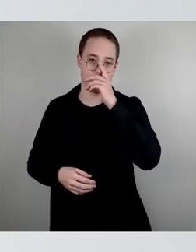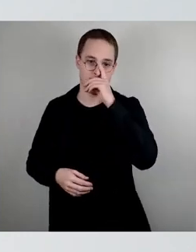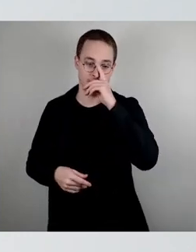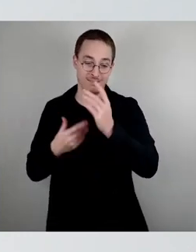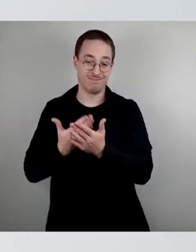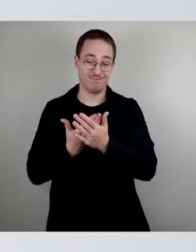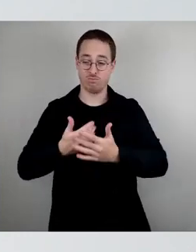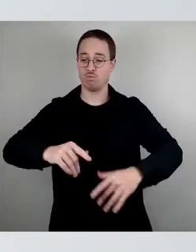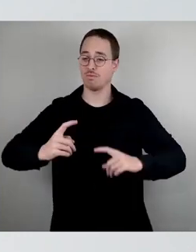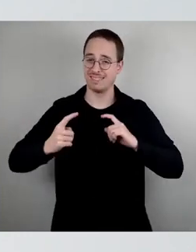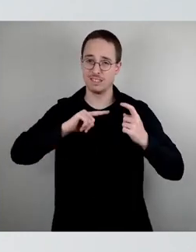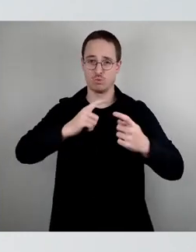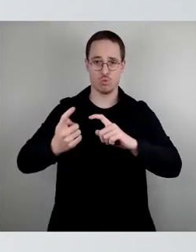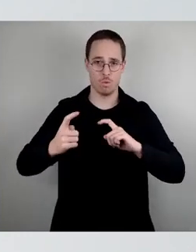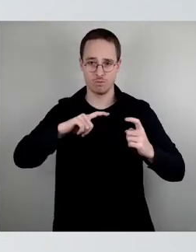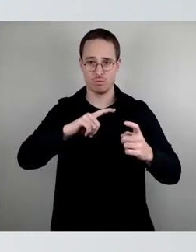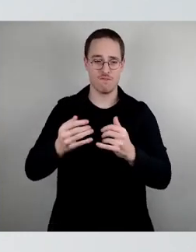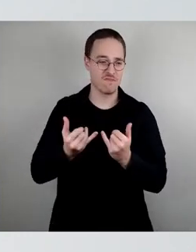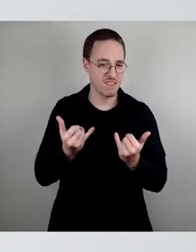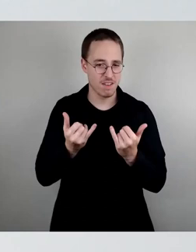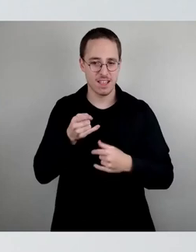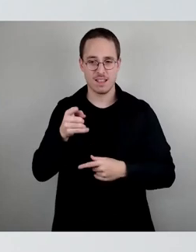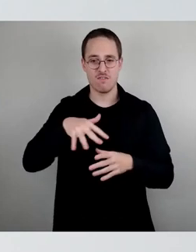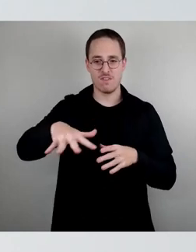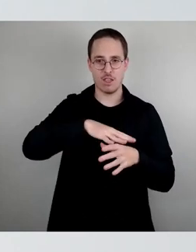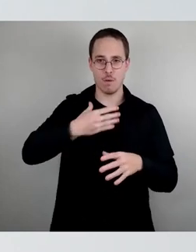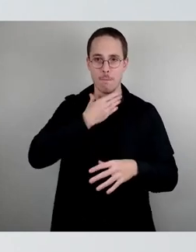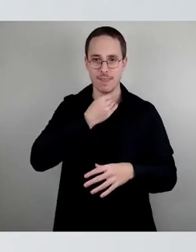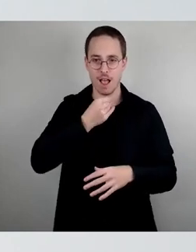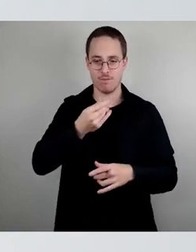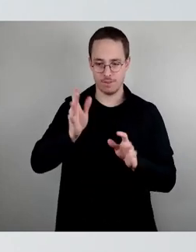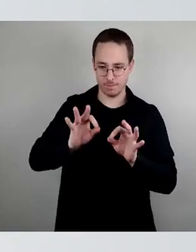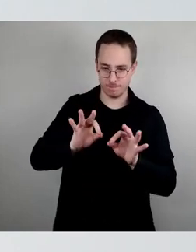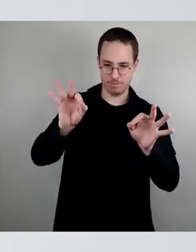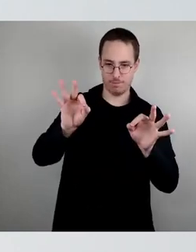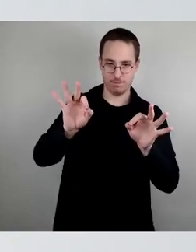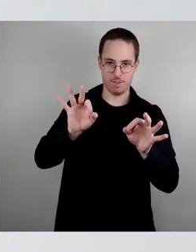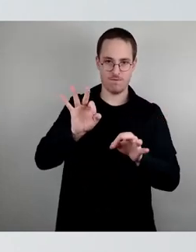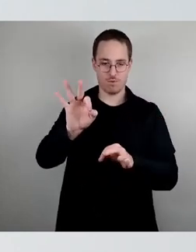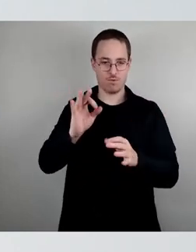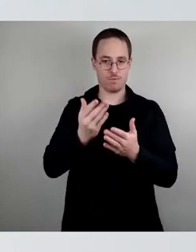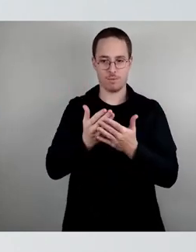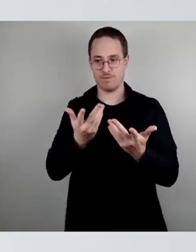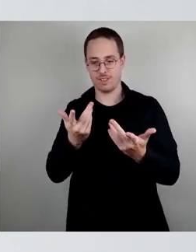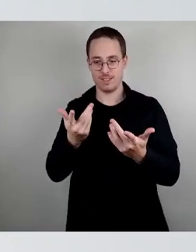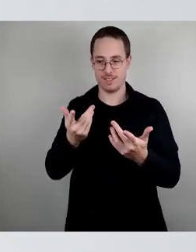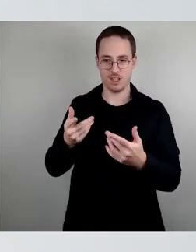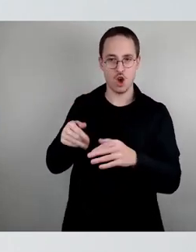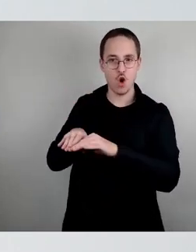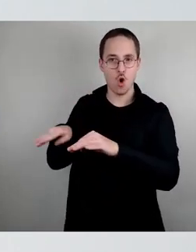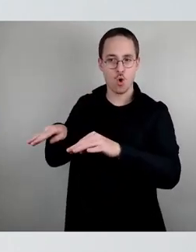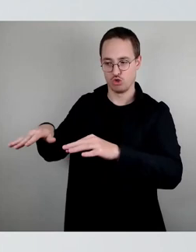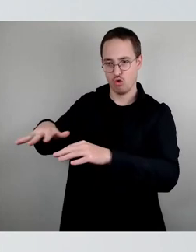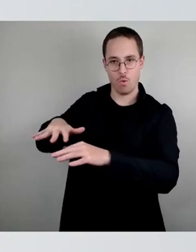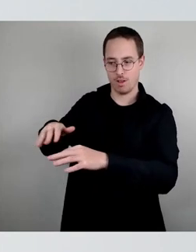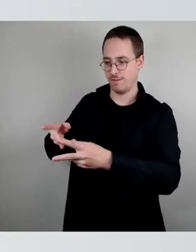wir dort den Flächenbedarf so optimieren, dass die Eingriffe beispielsweise in Grundstücke minimiert werden. Das wird übrigens